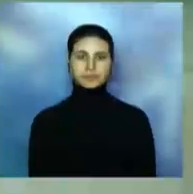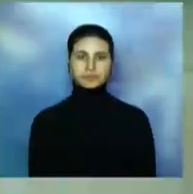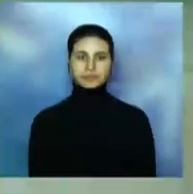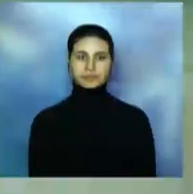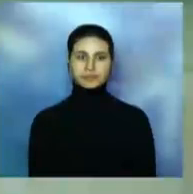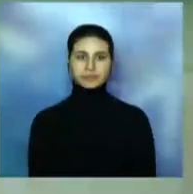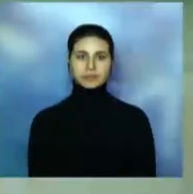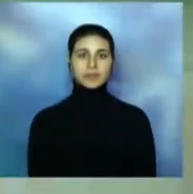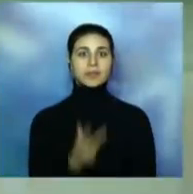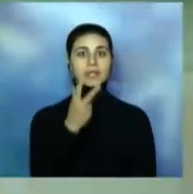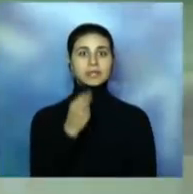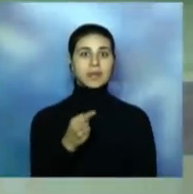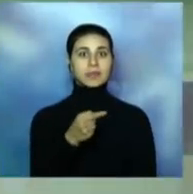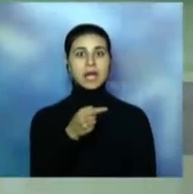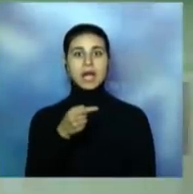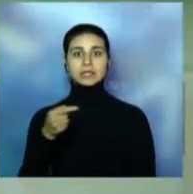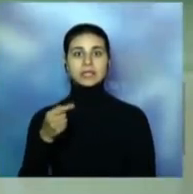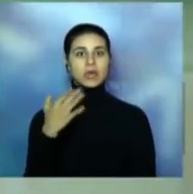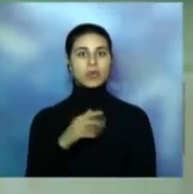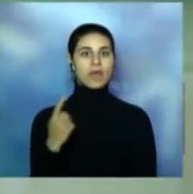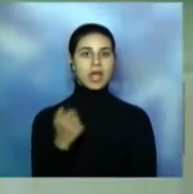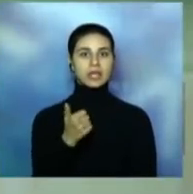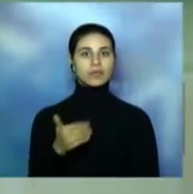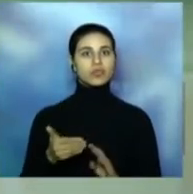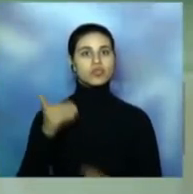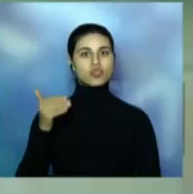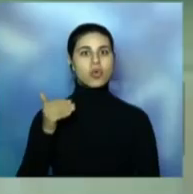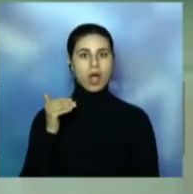სამი დღის გაცდენაც ჩვენთან შესაძლებლობაში უკვე ერთი კვირით უკან წეეს ეს.